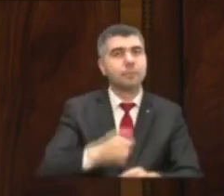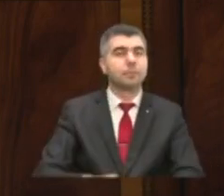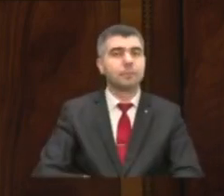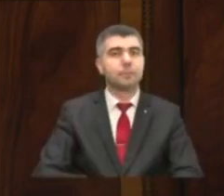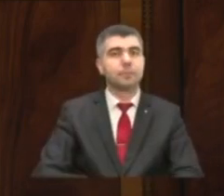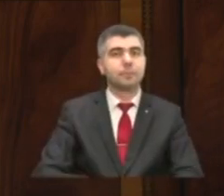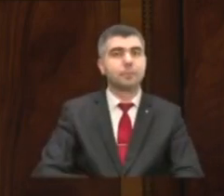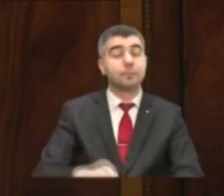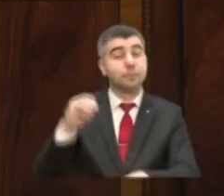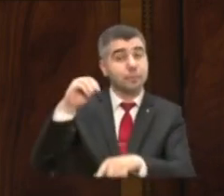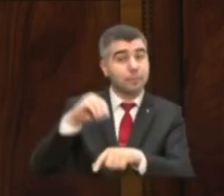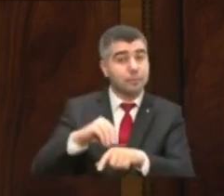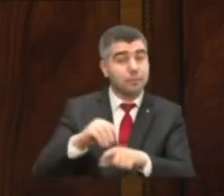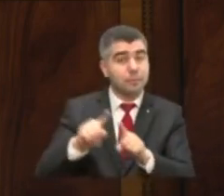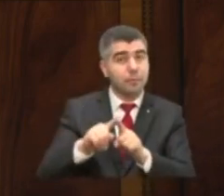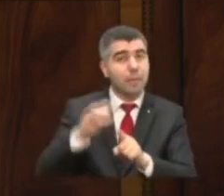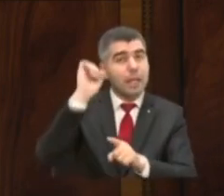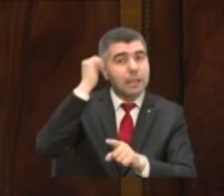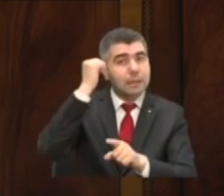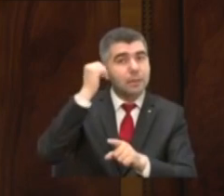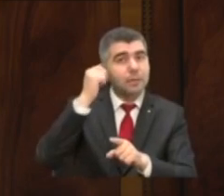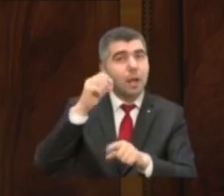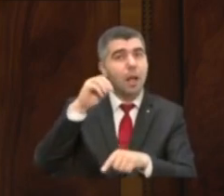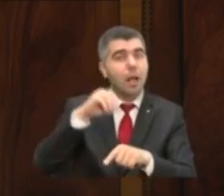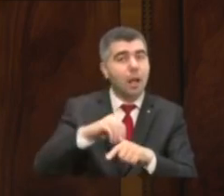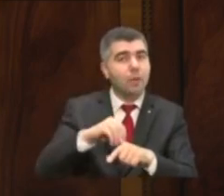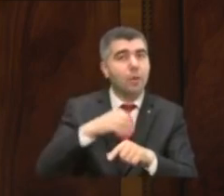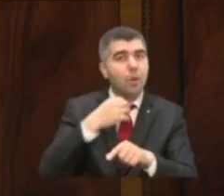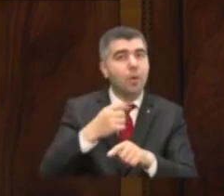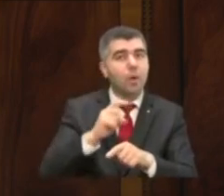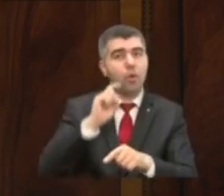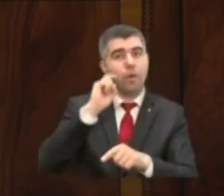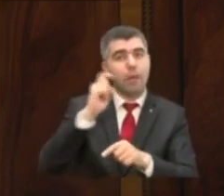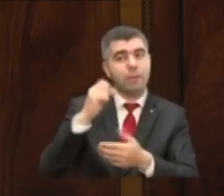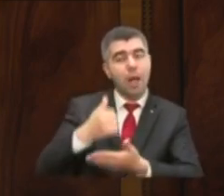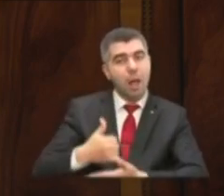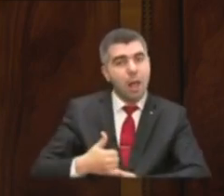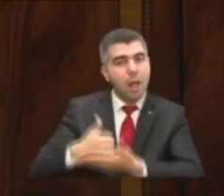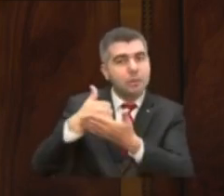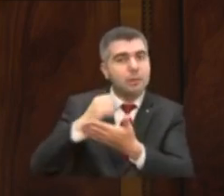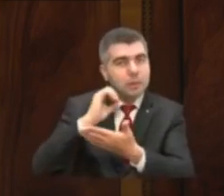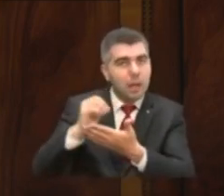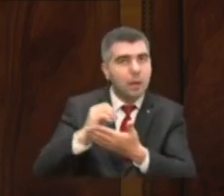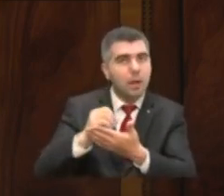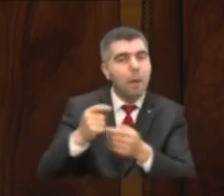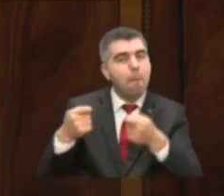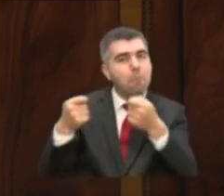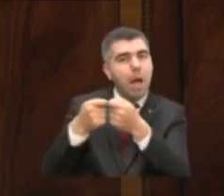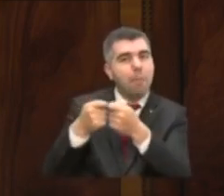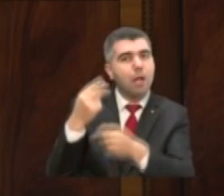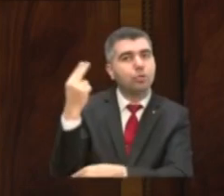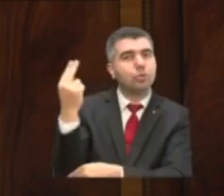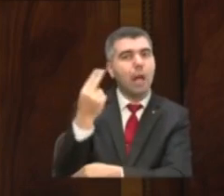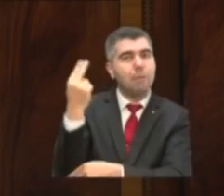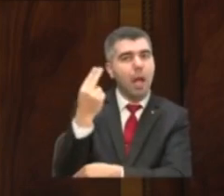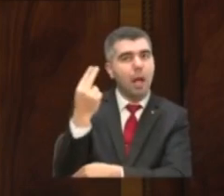ايضا البدء في تمكين المتدربين في التكوين المهني، ها هو مكتوب، بمنحه دراسيه بنفس الشروط واليات المنحه الجامعيه، وفينا به في الشهور